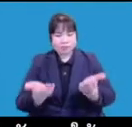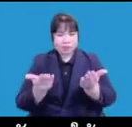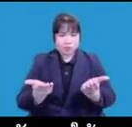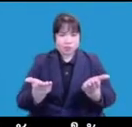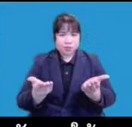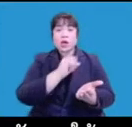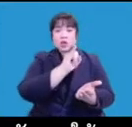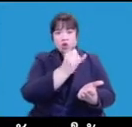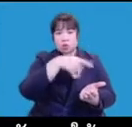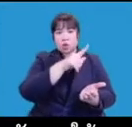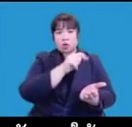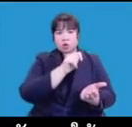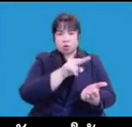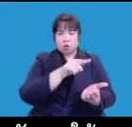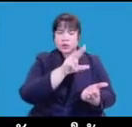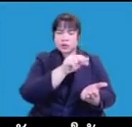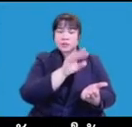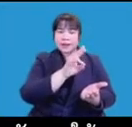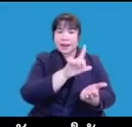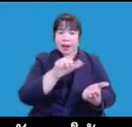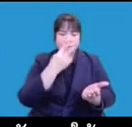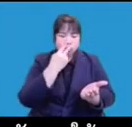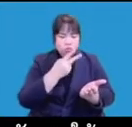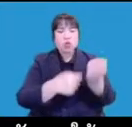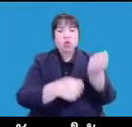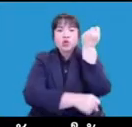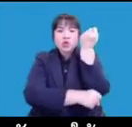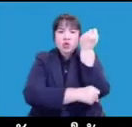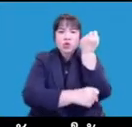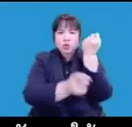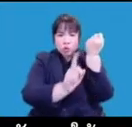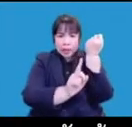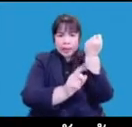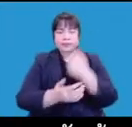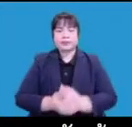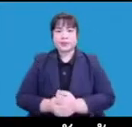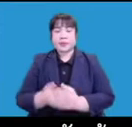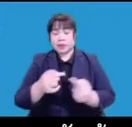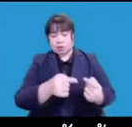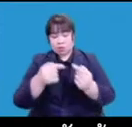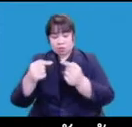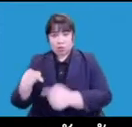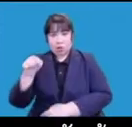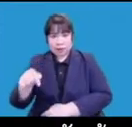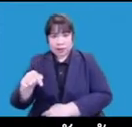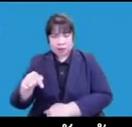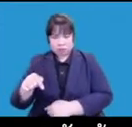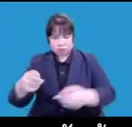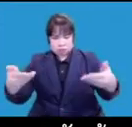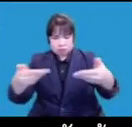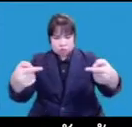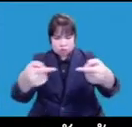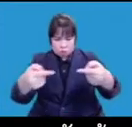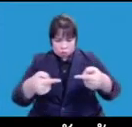ราเริ่มจากจปทก่อนนะครับประมาณ37ล้านมาดูว่าใครจนด้านไหนเหลือประมาณ 3.26 ล้านเสร็จแล้วเอามาดูว่าซ้ํ